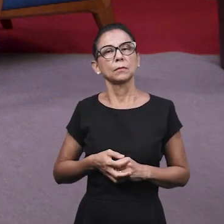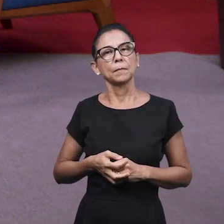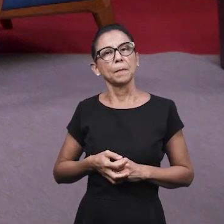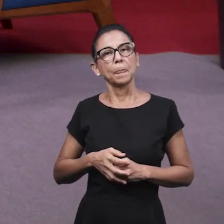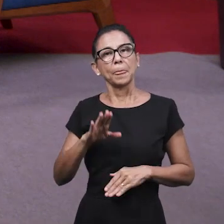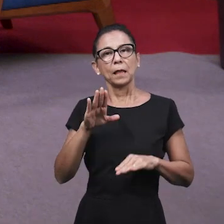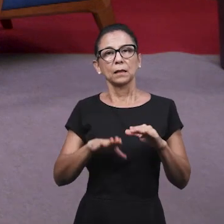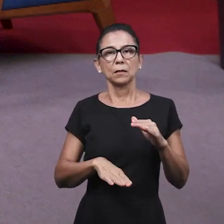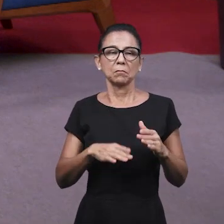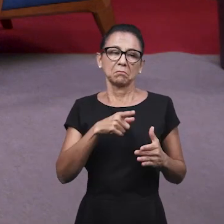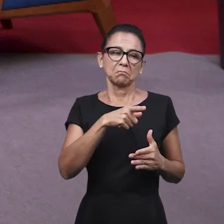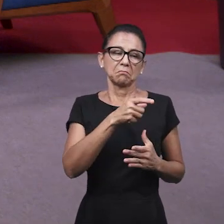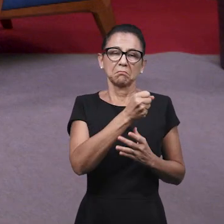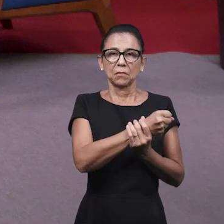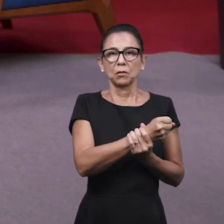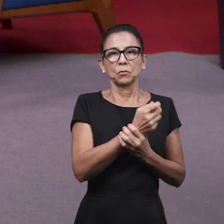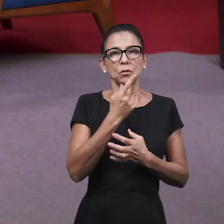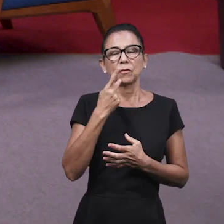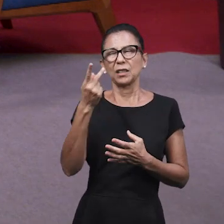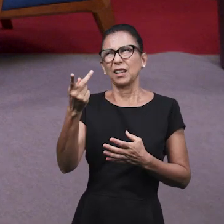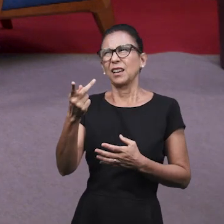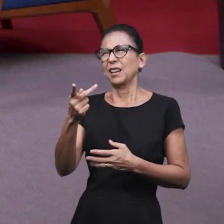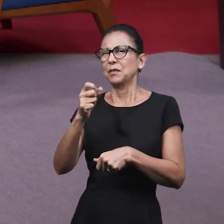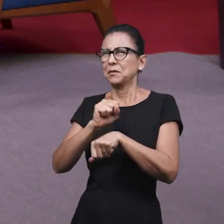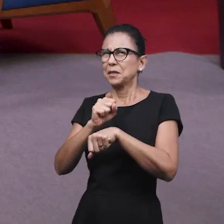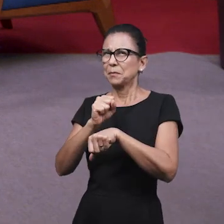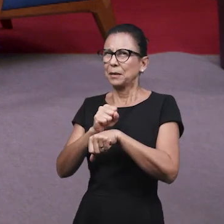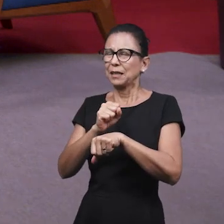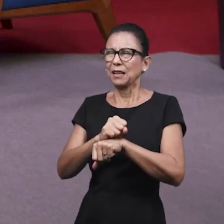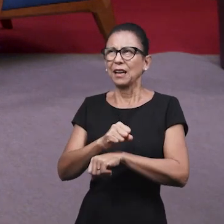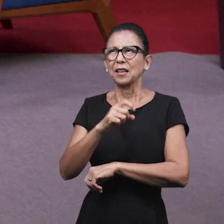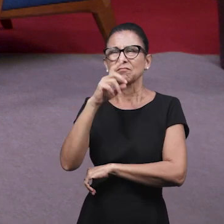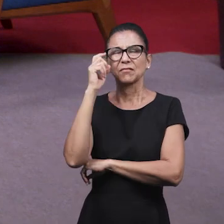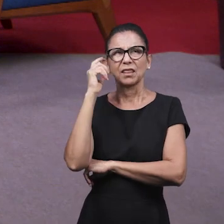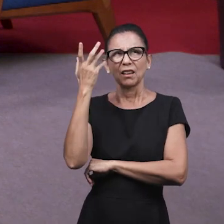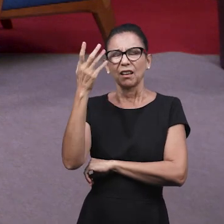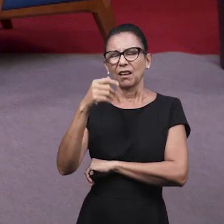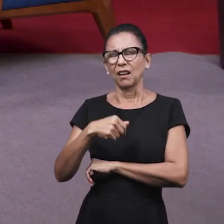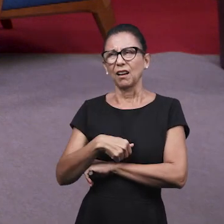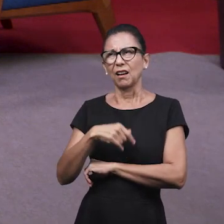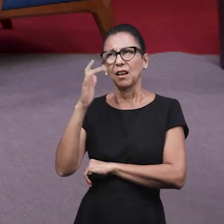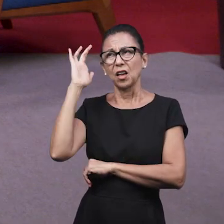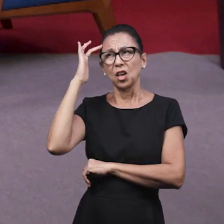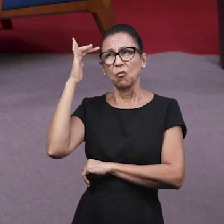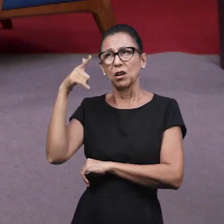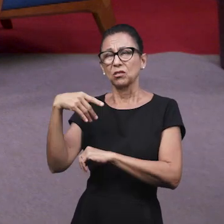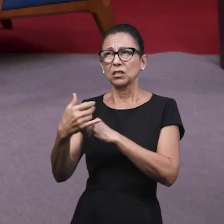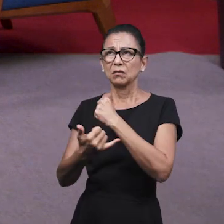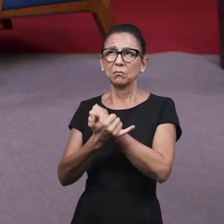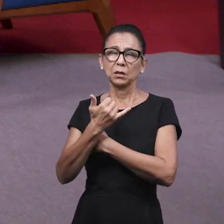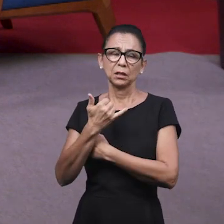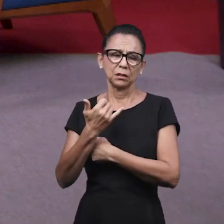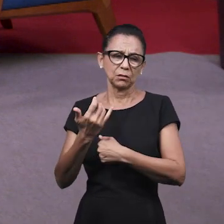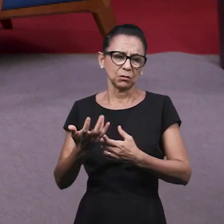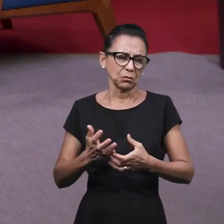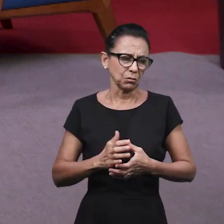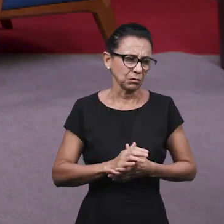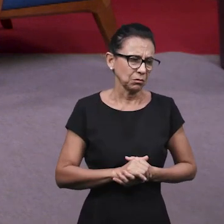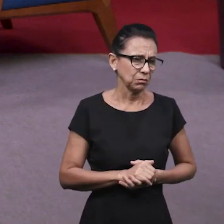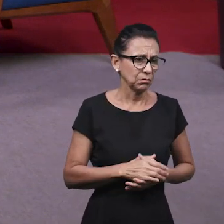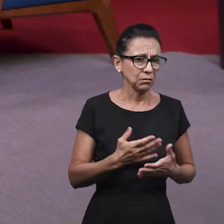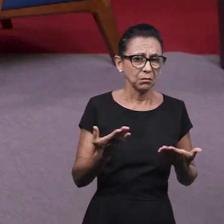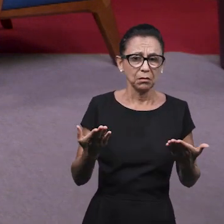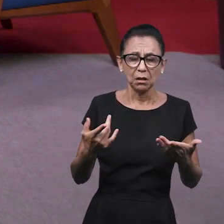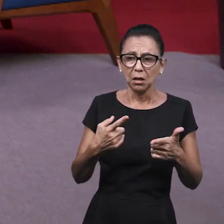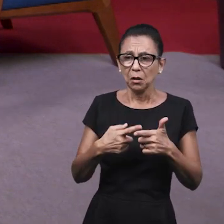Et il pourrait dire, non, je vais attendre un peu plus. Je pense que Dieu s'est trompé. Il m'a promis être père d'une grande nation. Maintenant,